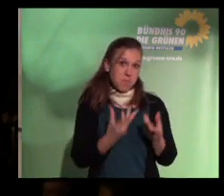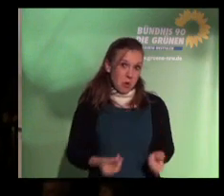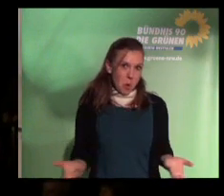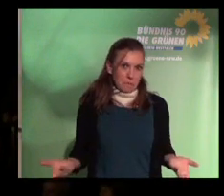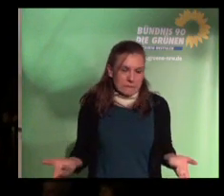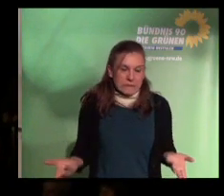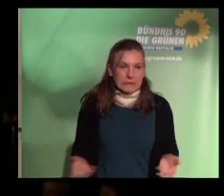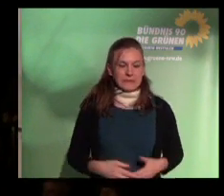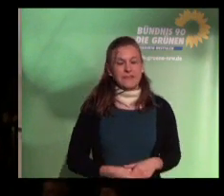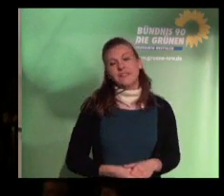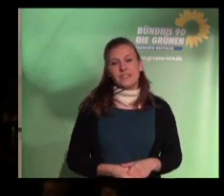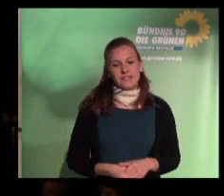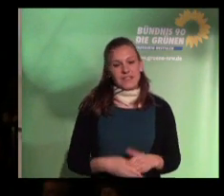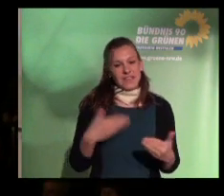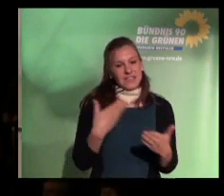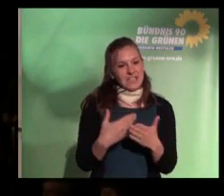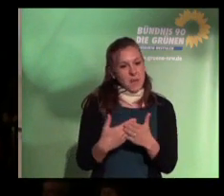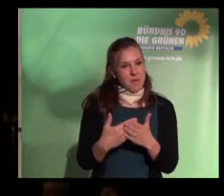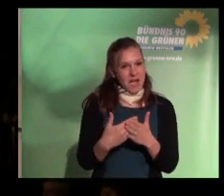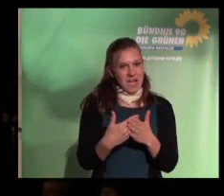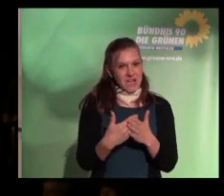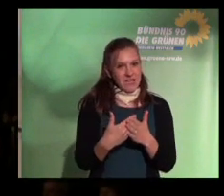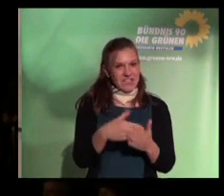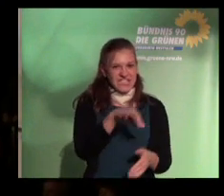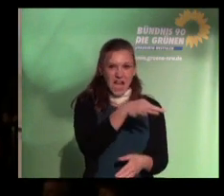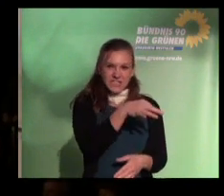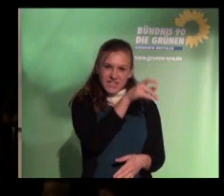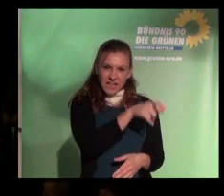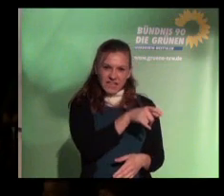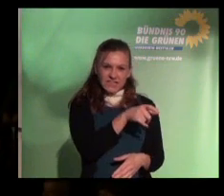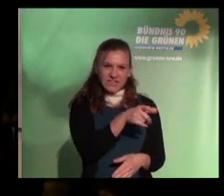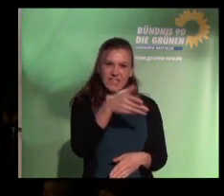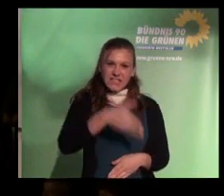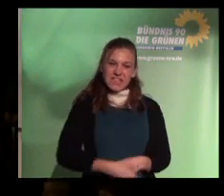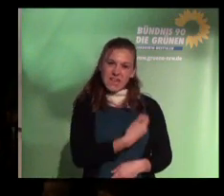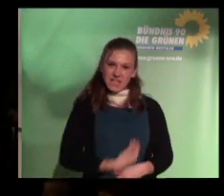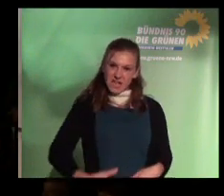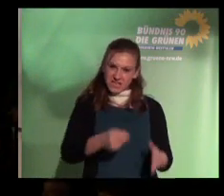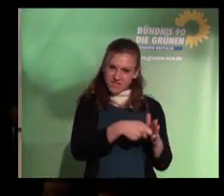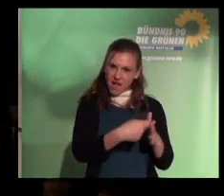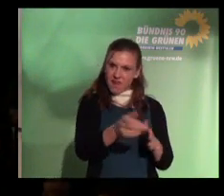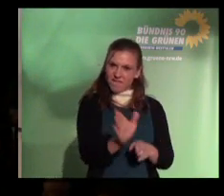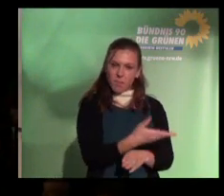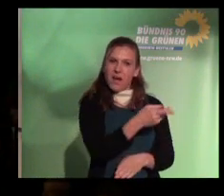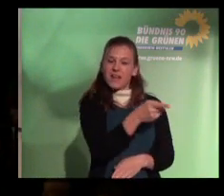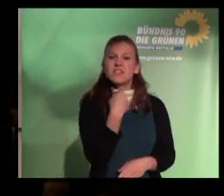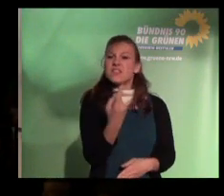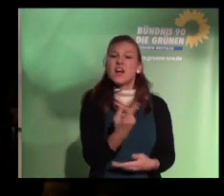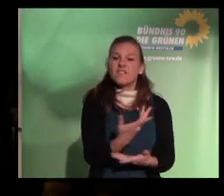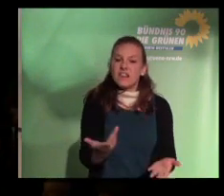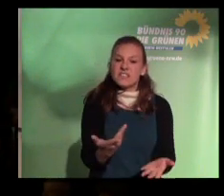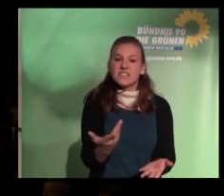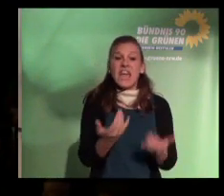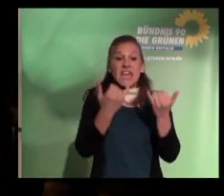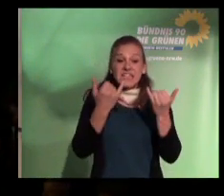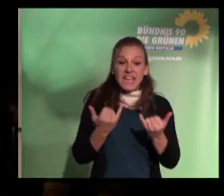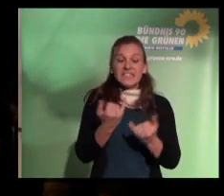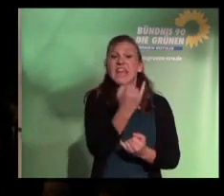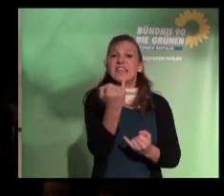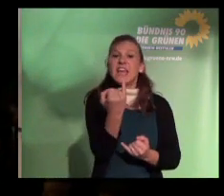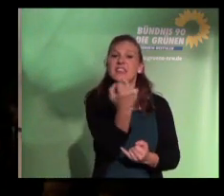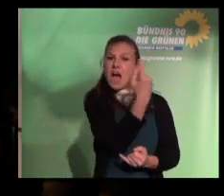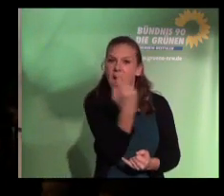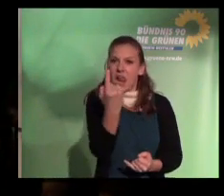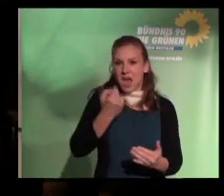So, und wie die Kanzlerin nach der Niedersachsenwahl gesagt hat, von nun an kämpft jeder für